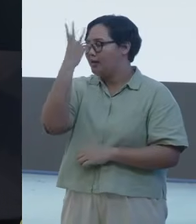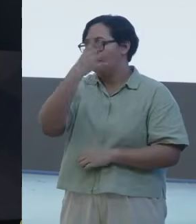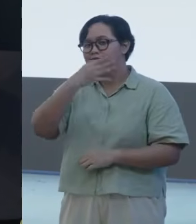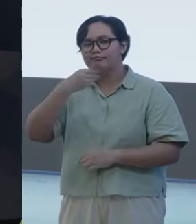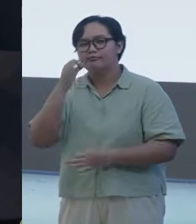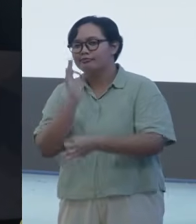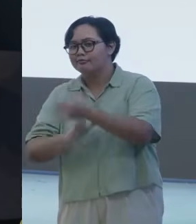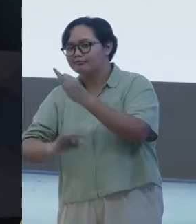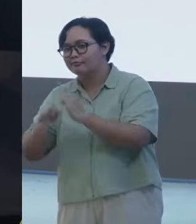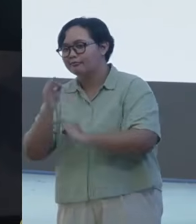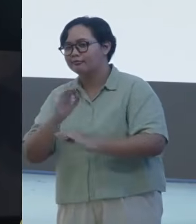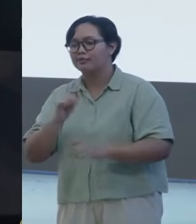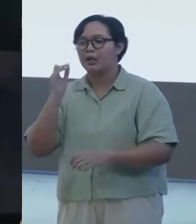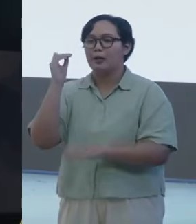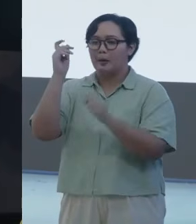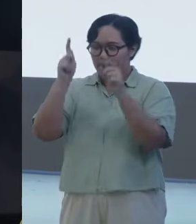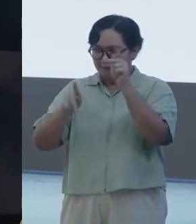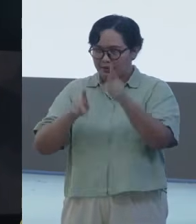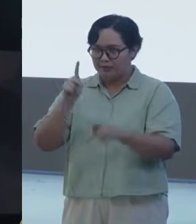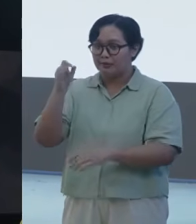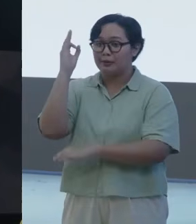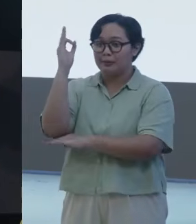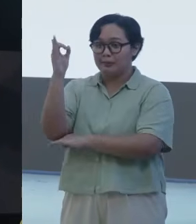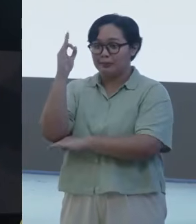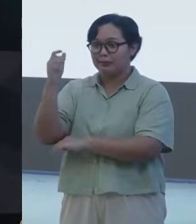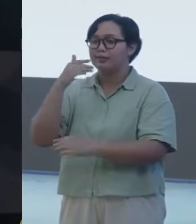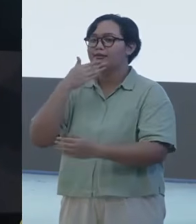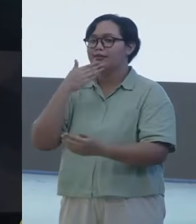those who preach good news.